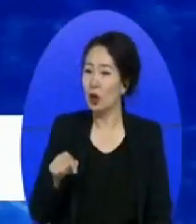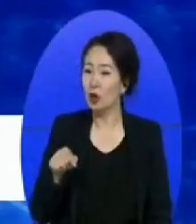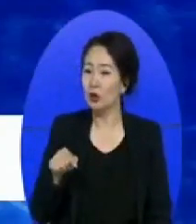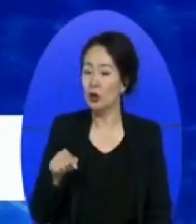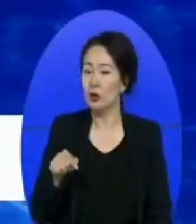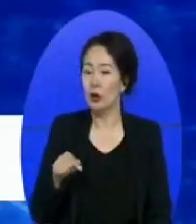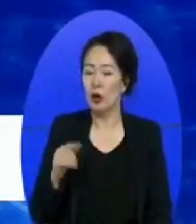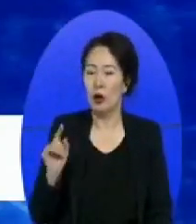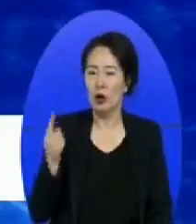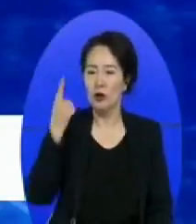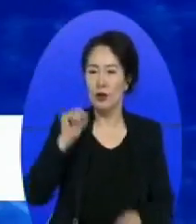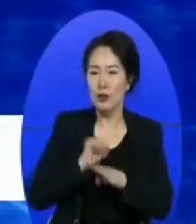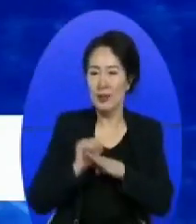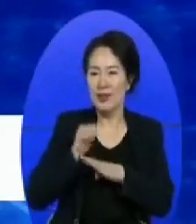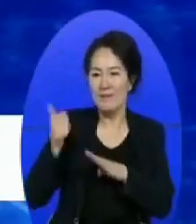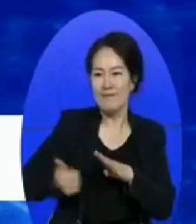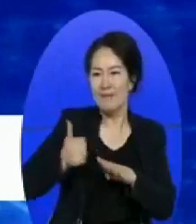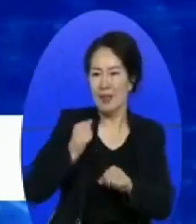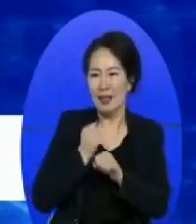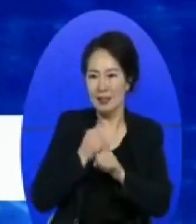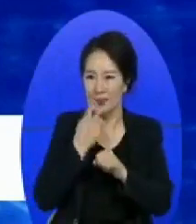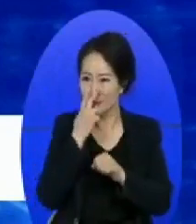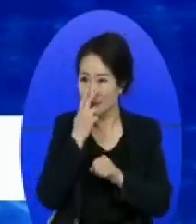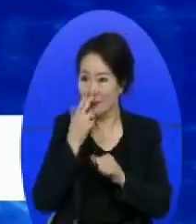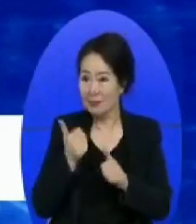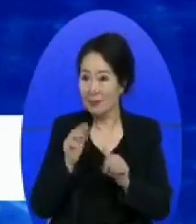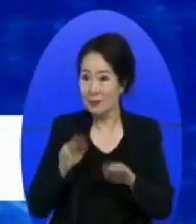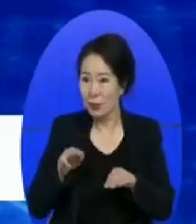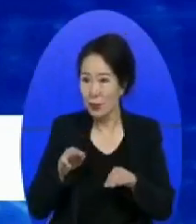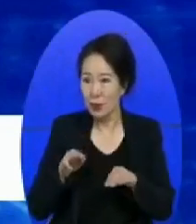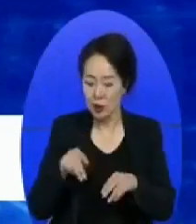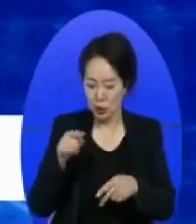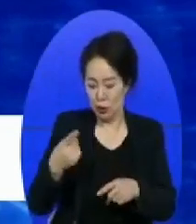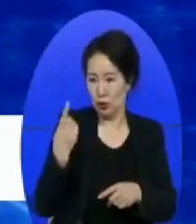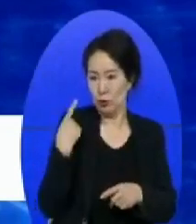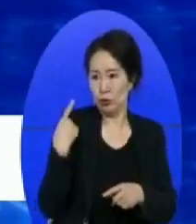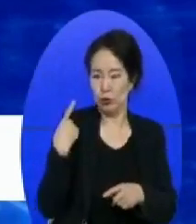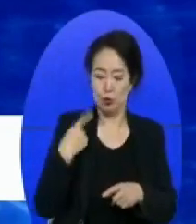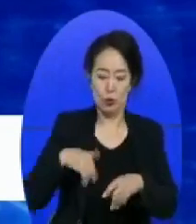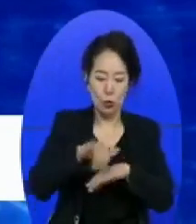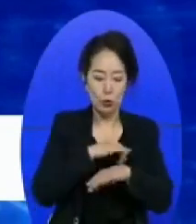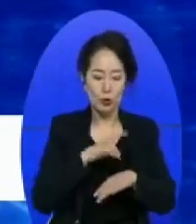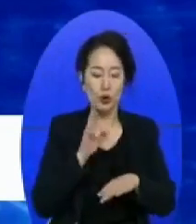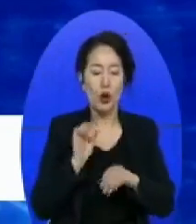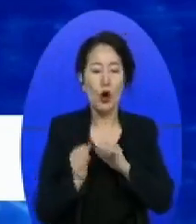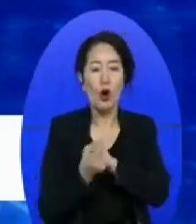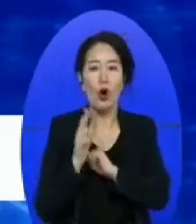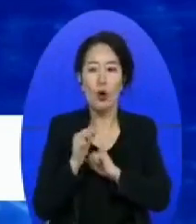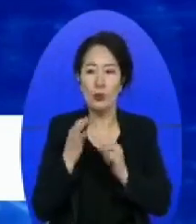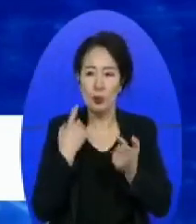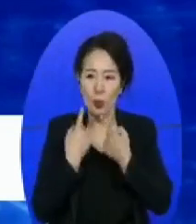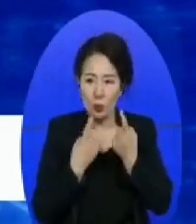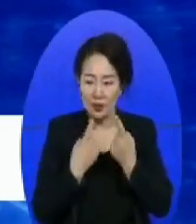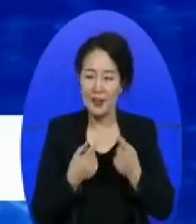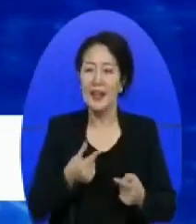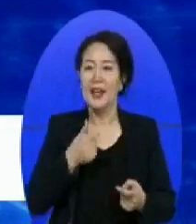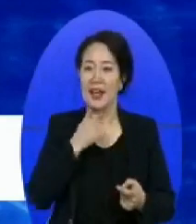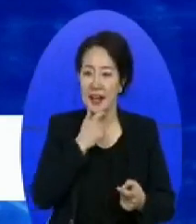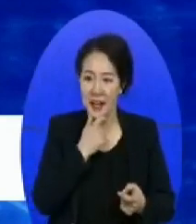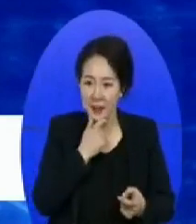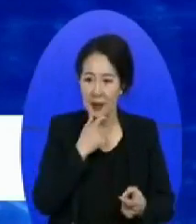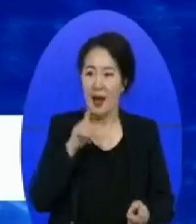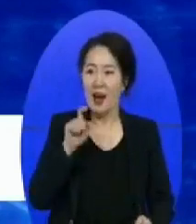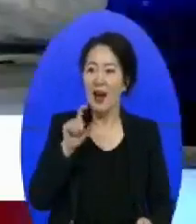нь бол өндөржүүлсэн бэлэн байдалд ажиллаж байна. За, өчигдөрөөс бол улсын онцгой комисс хуралдаад хэрвээ гэдэг одоо нөхцөлийн дор хэрвээ